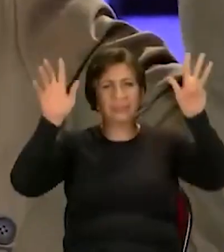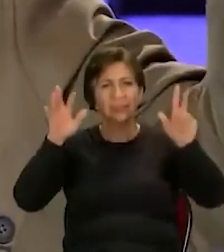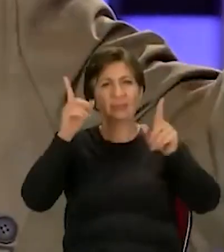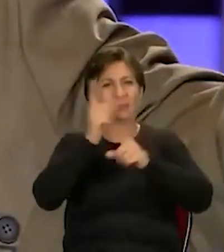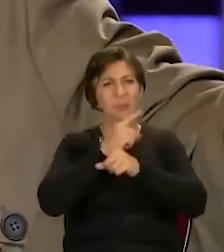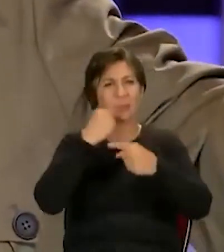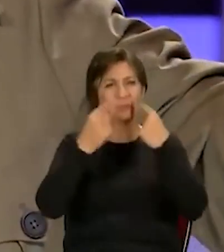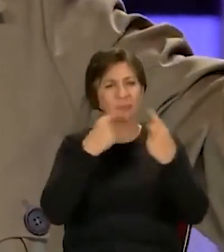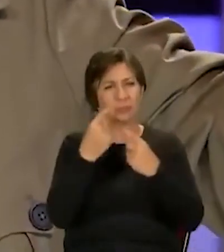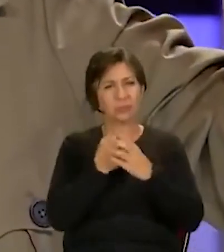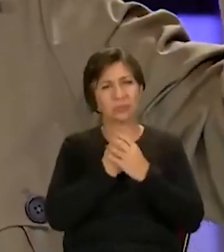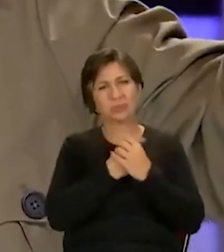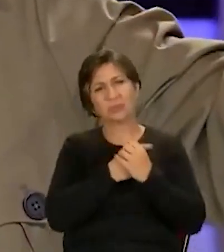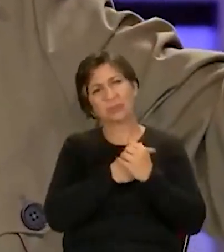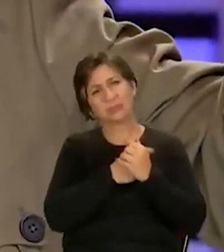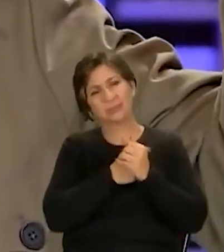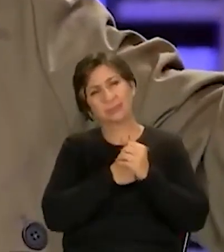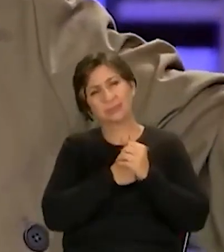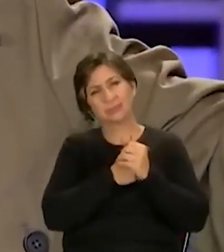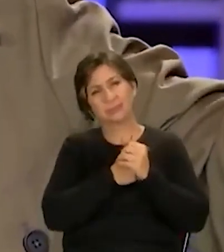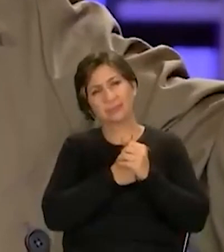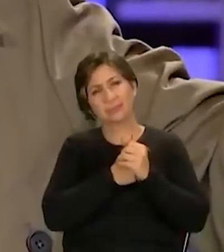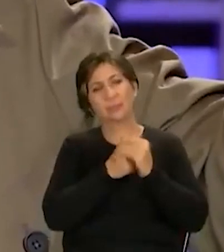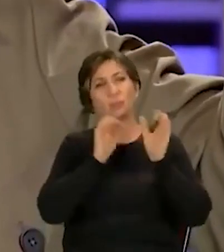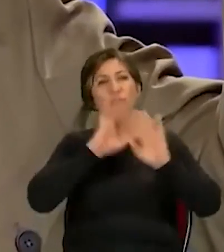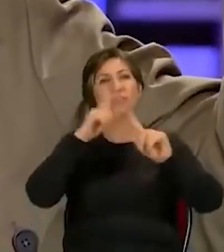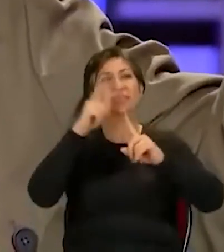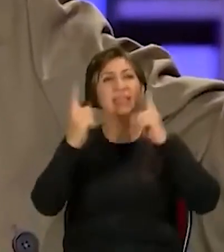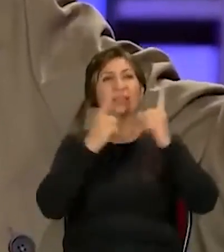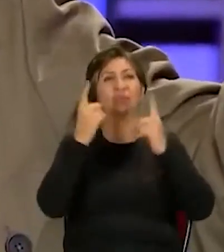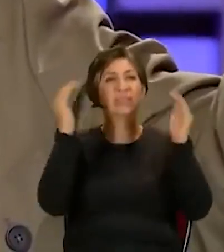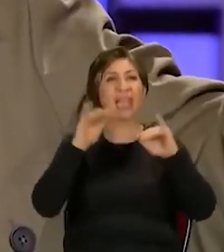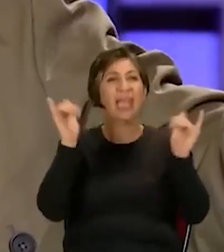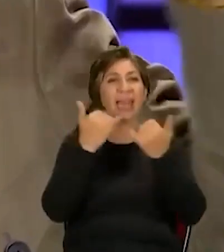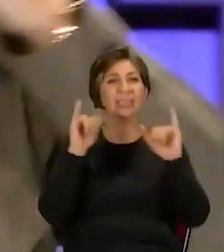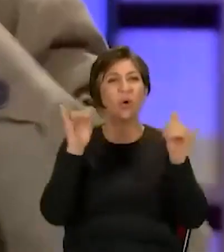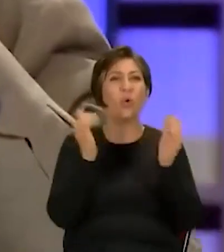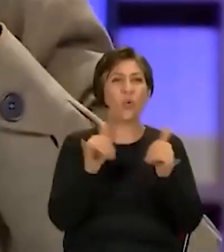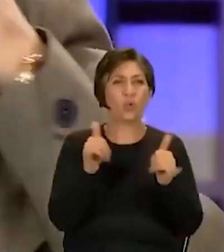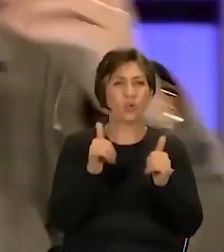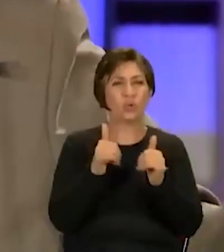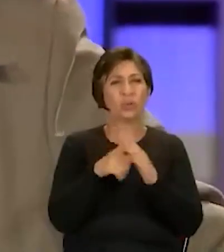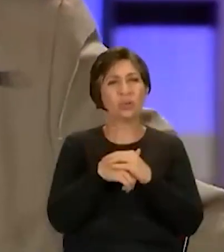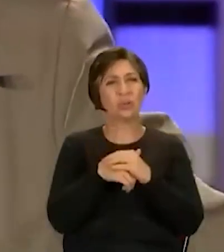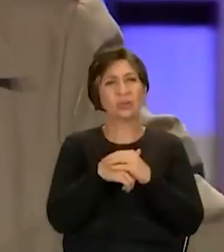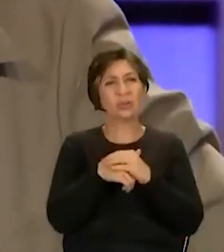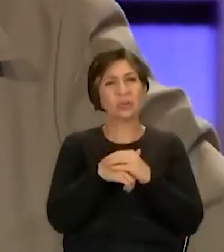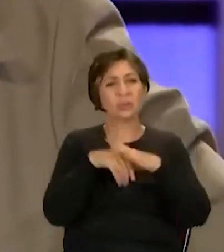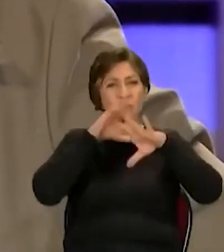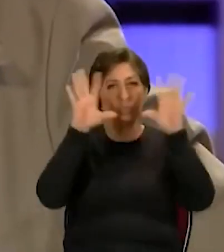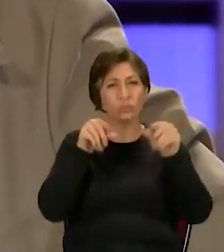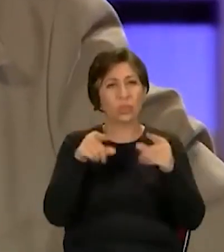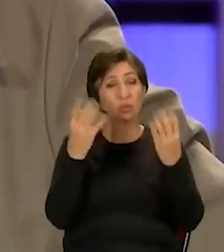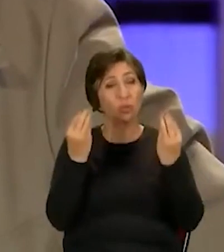filan konuştuk, bu şey müthiş teknolojinin getirdiği eğlence, oyunlar filan, bütün